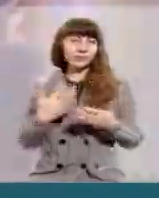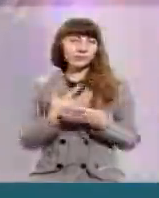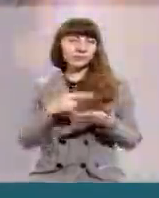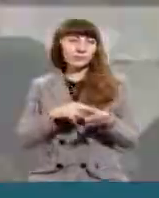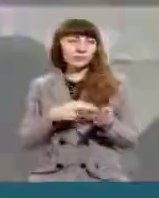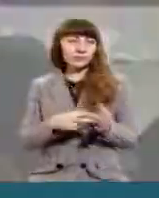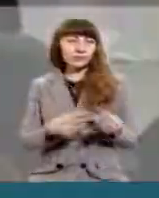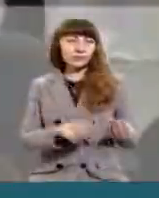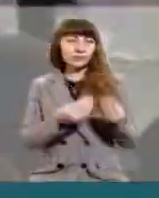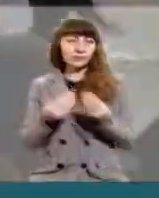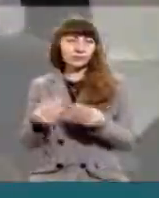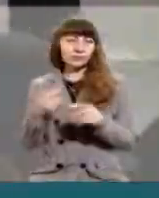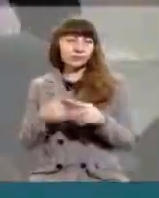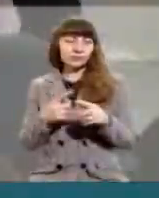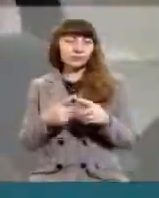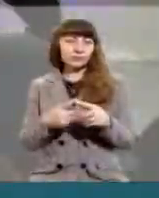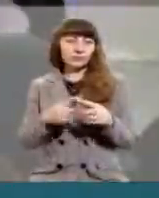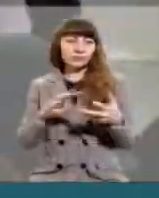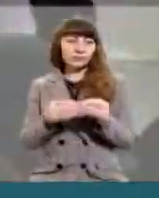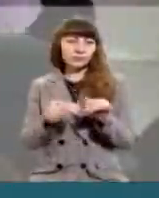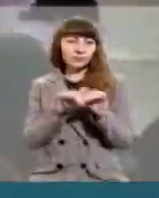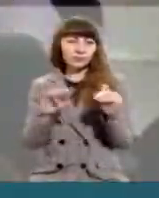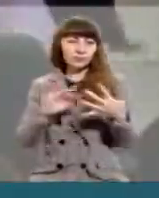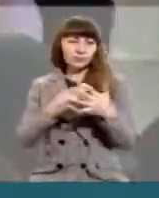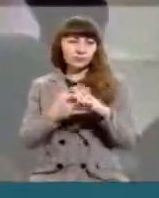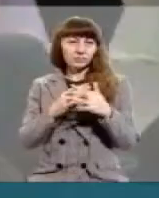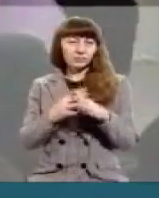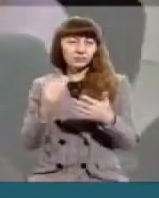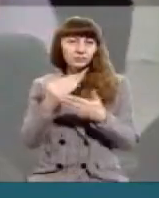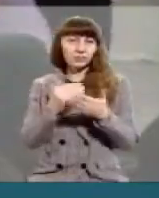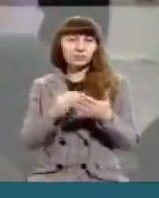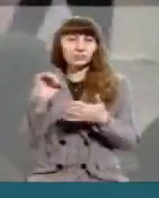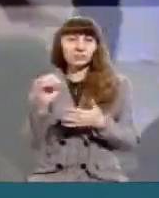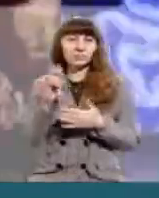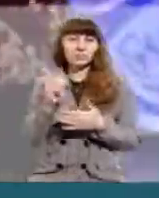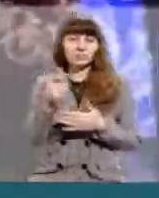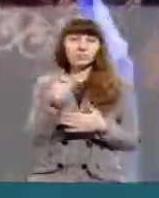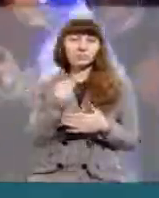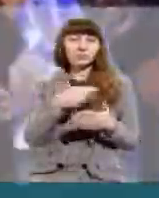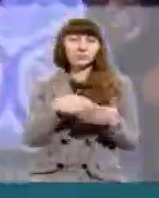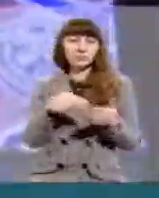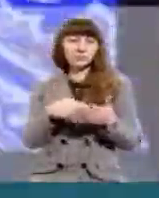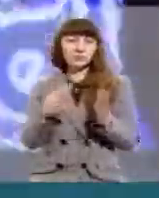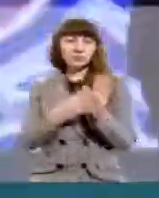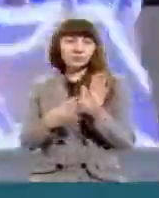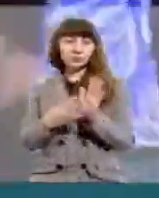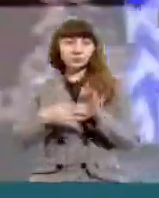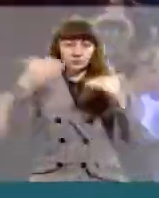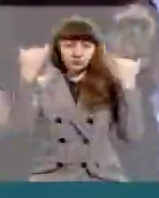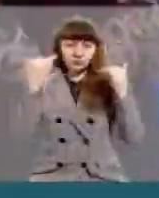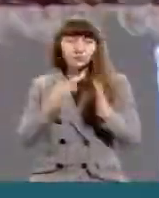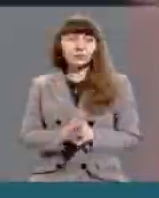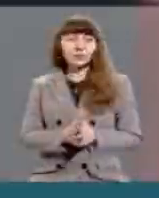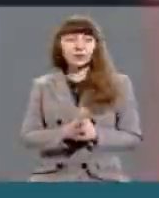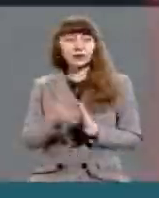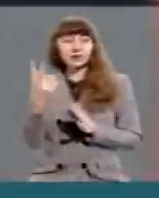аясында 99 ірі қара және 293 шағын мал басын сатып алған. Ағымдағы жылы аудандағы ет өнімі 1000